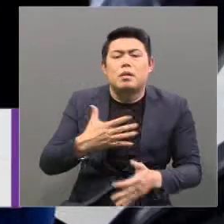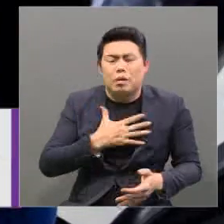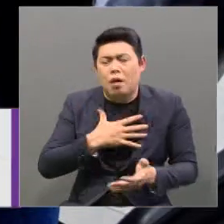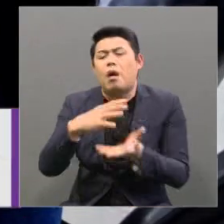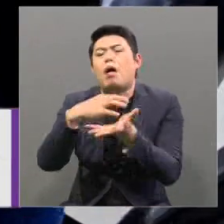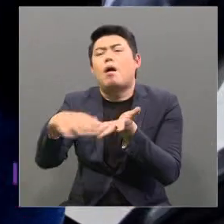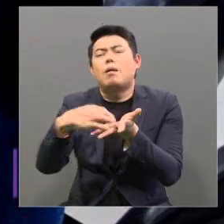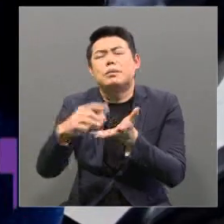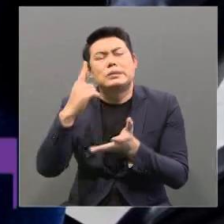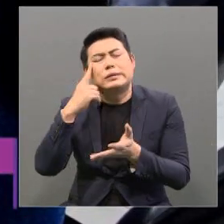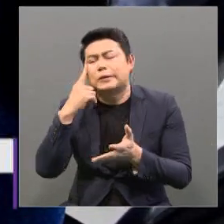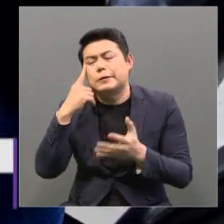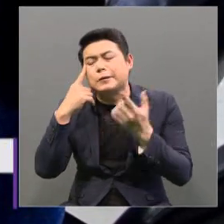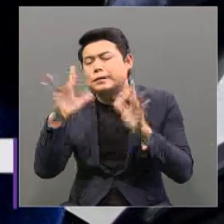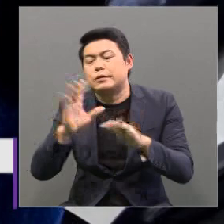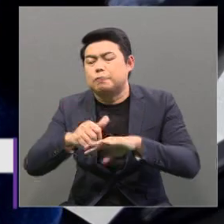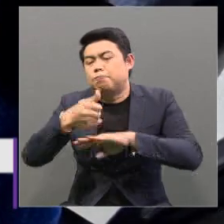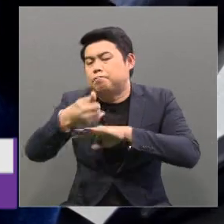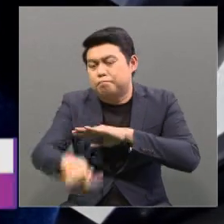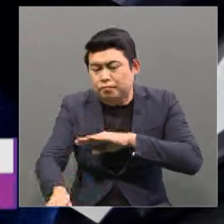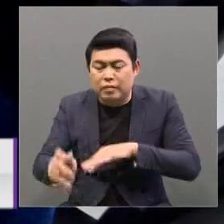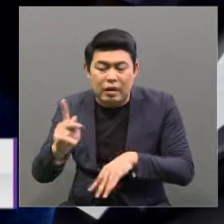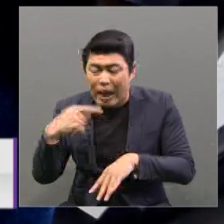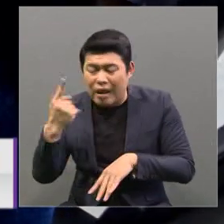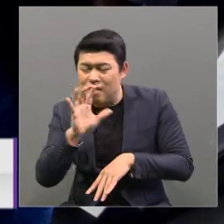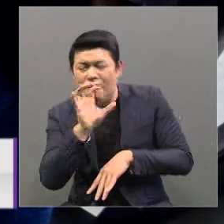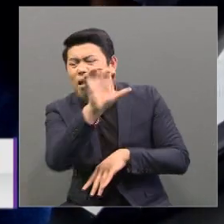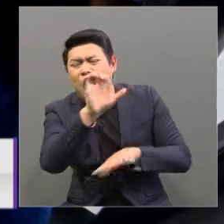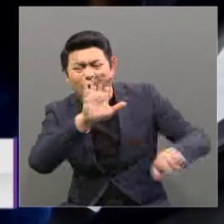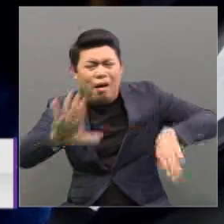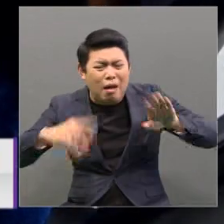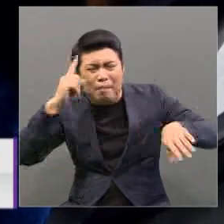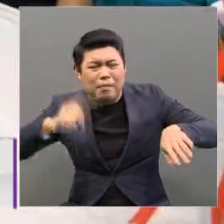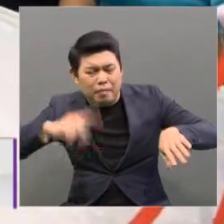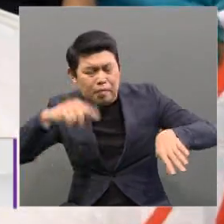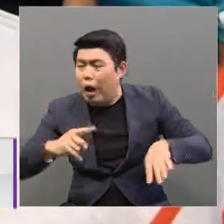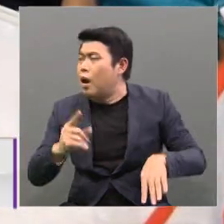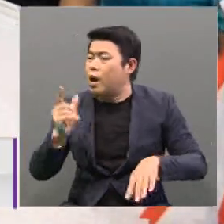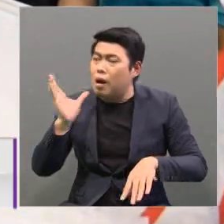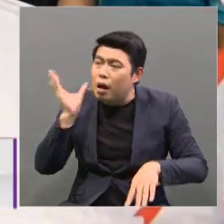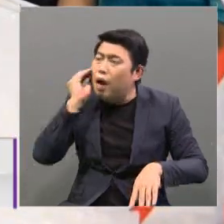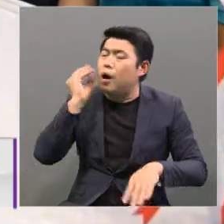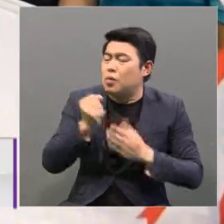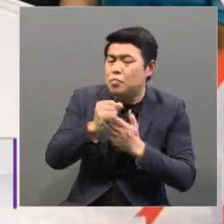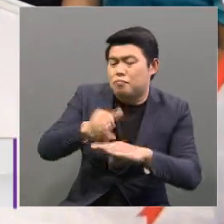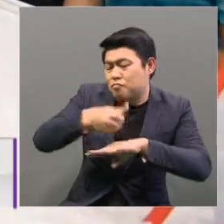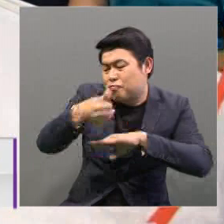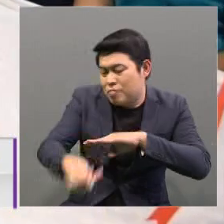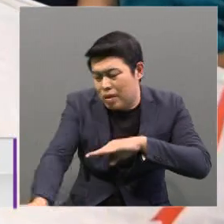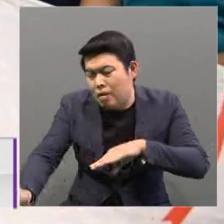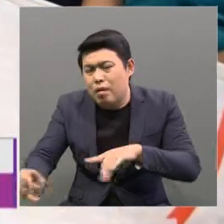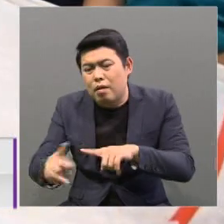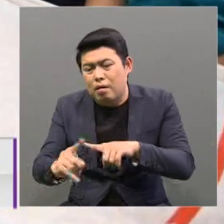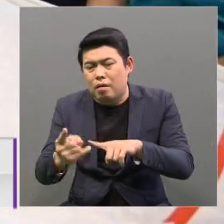าให้ฟังถึงนาทีที่ตัดสินใจกระโดดลงไปช่วยว่าเขาได้ยินเสียงตะโกนว่าว่ายน้ำไม่เป็นนะคือคนที่กระโดดลงไปช่วยทีแรกอ่ะว่ายน้